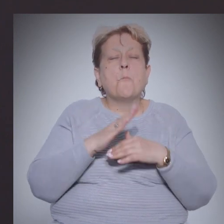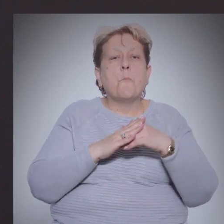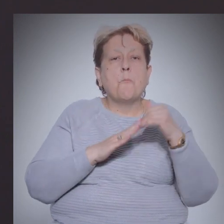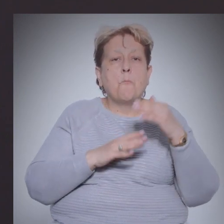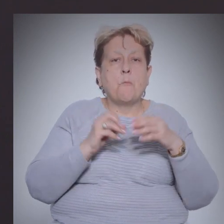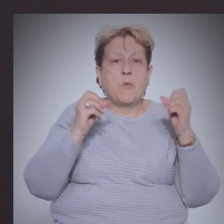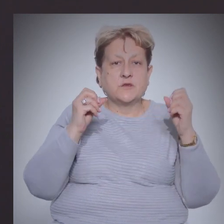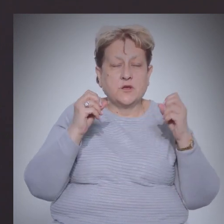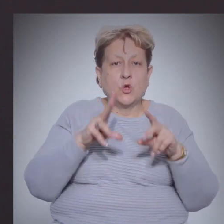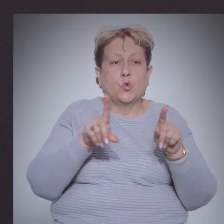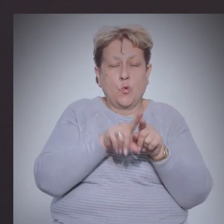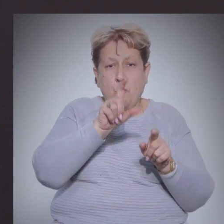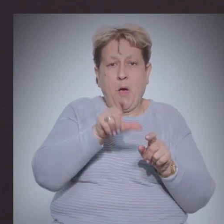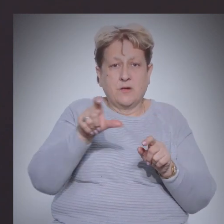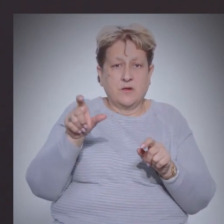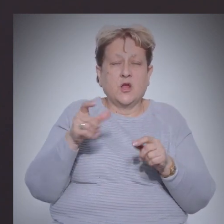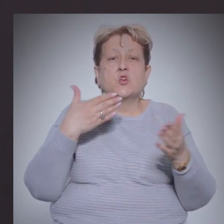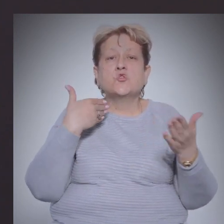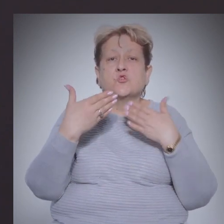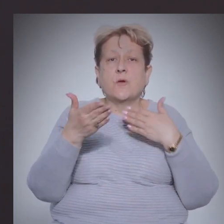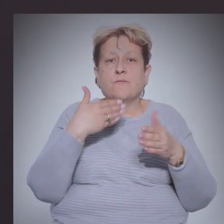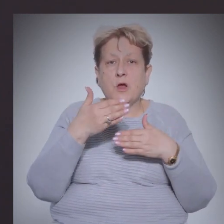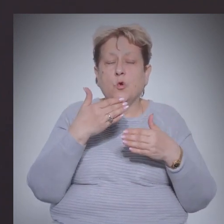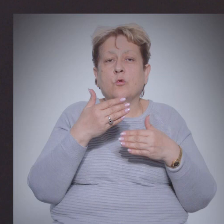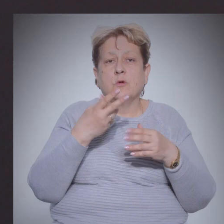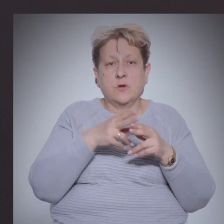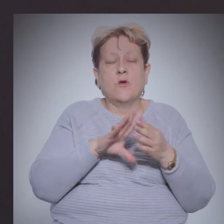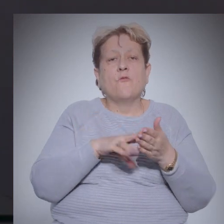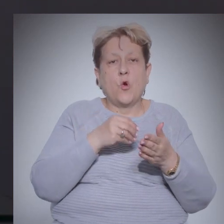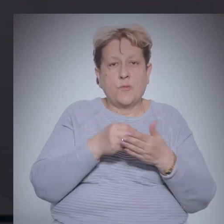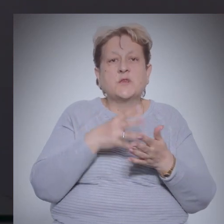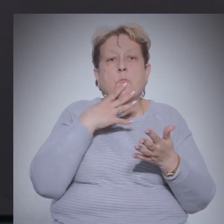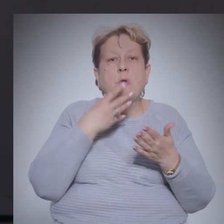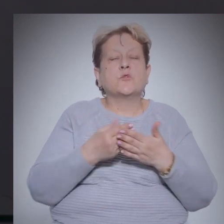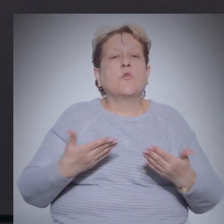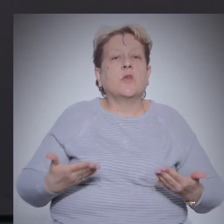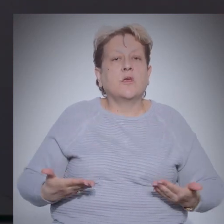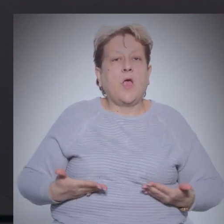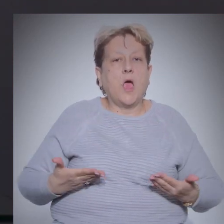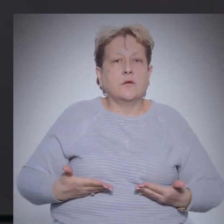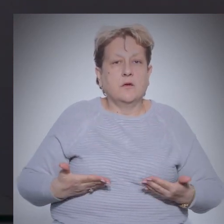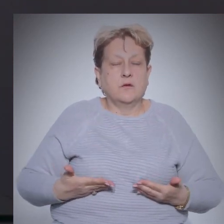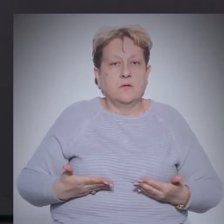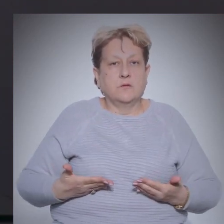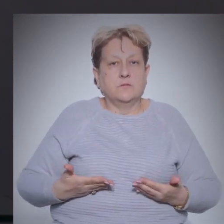այսինքն նույն մասնագիտության մարդկանց է շովելու իրավունքը դիտարկես, որպես մասնավոր